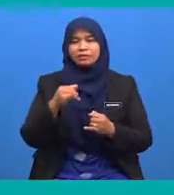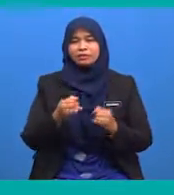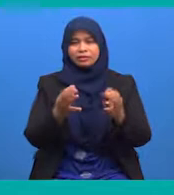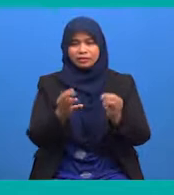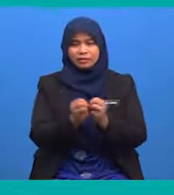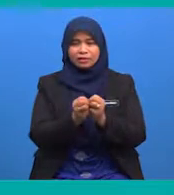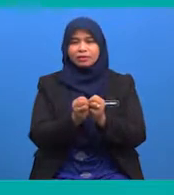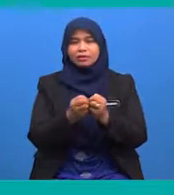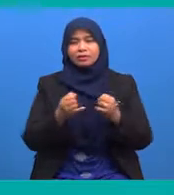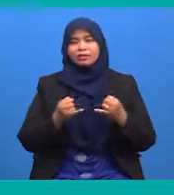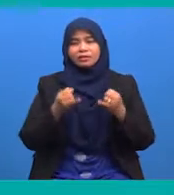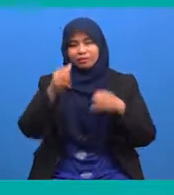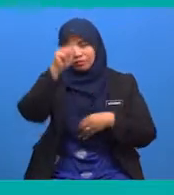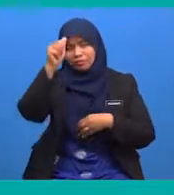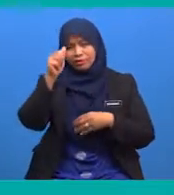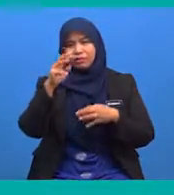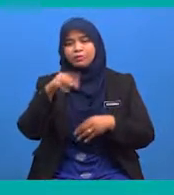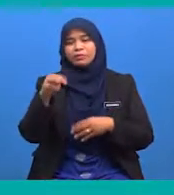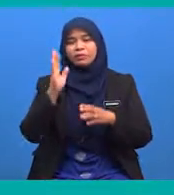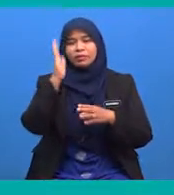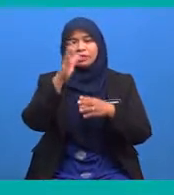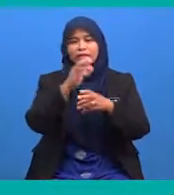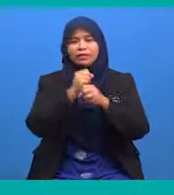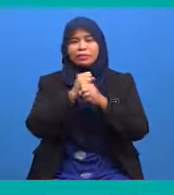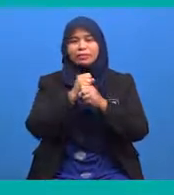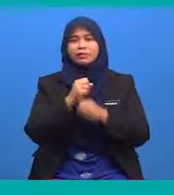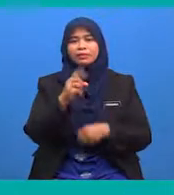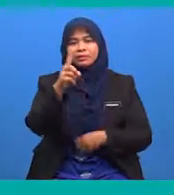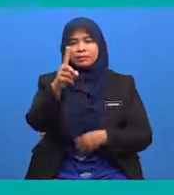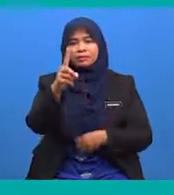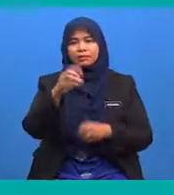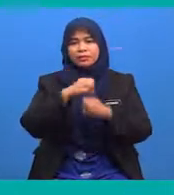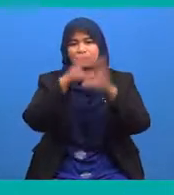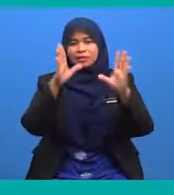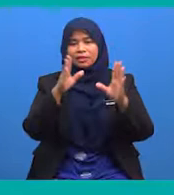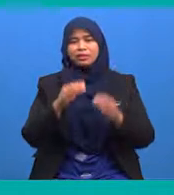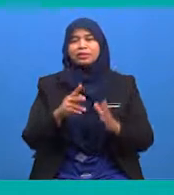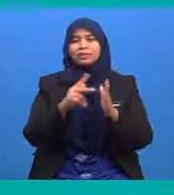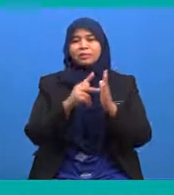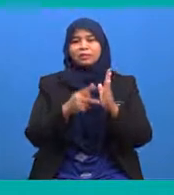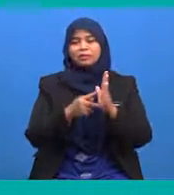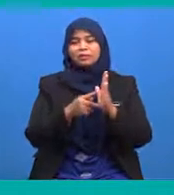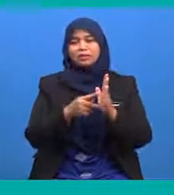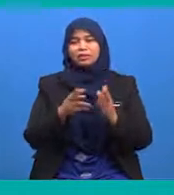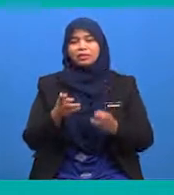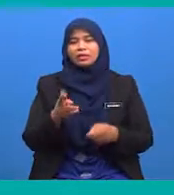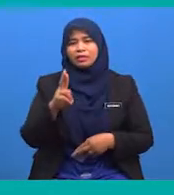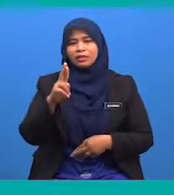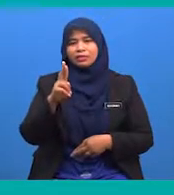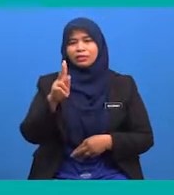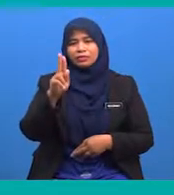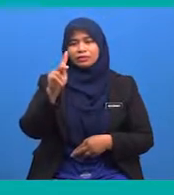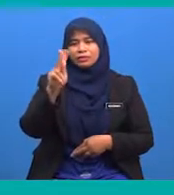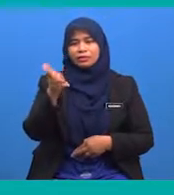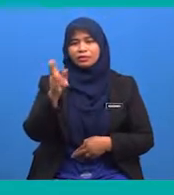insya-Allah murid-murid akan dapat pertama, menjelaskan konsep rukhsah dalam syariat Islam.